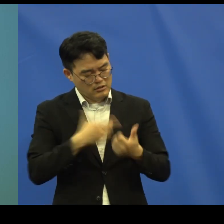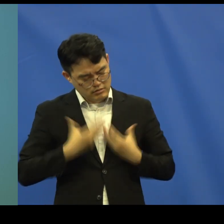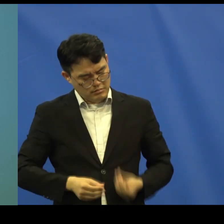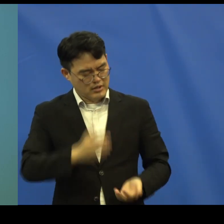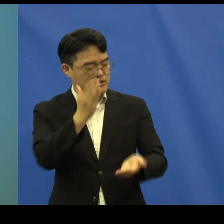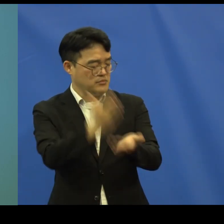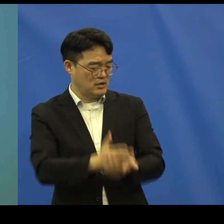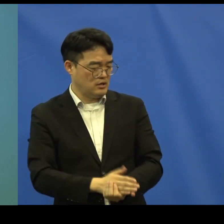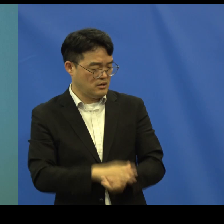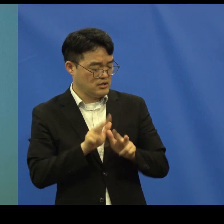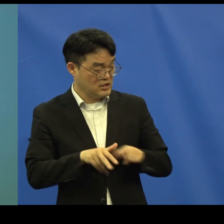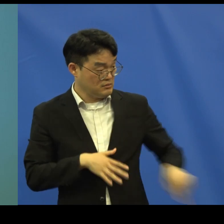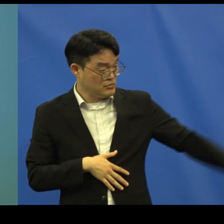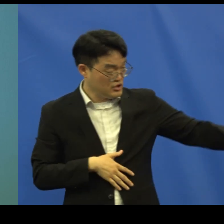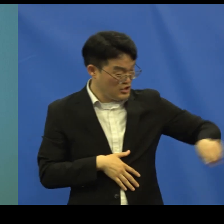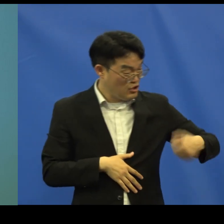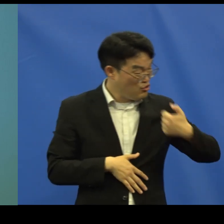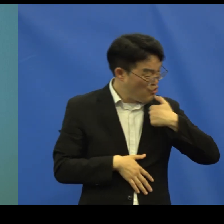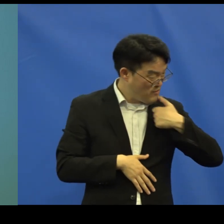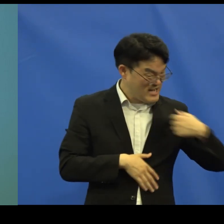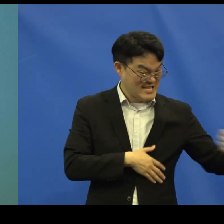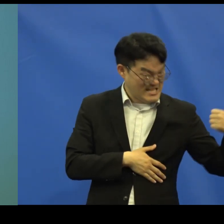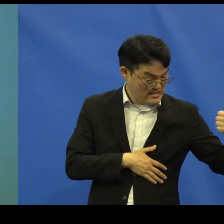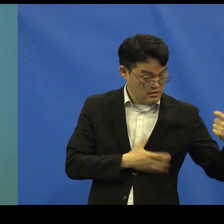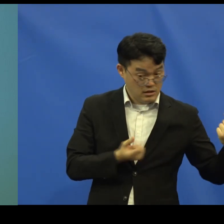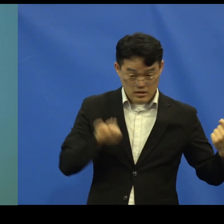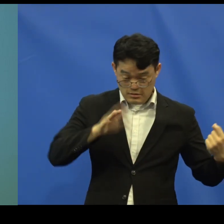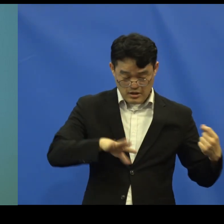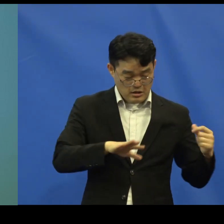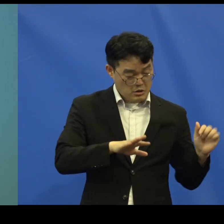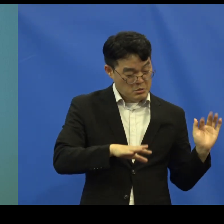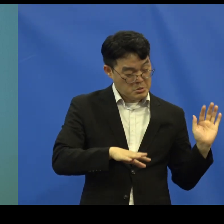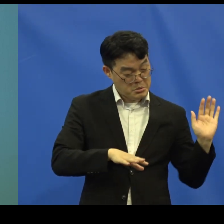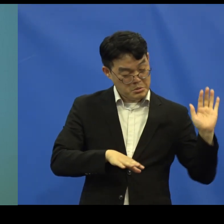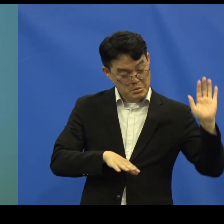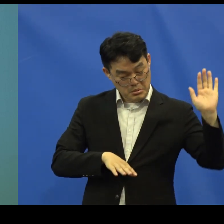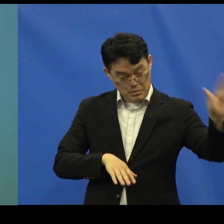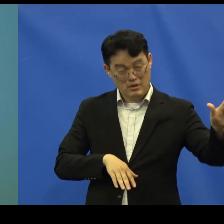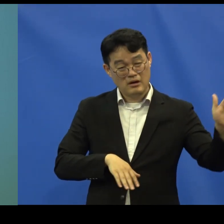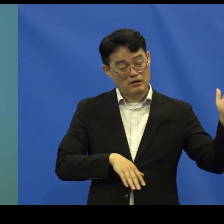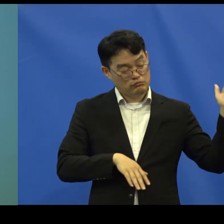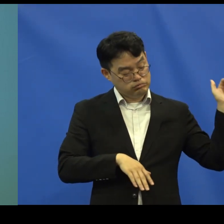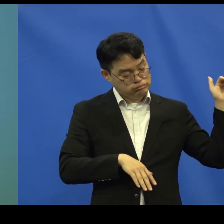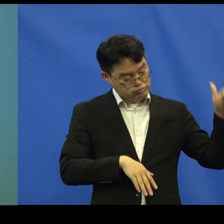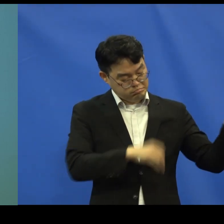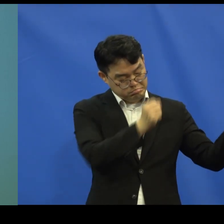있는 것 같지만 절대 통치는 없다는 거예요. 아마 지금 북한도 세습